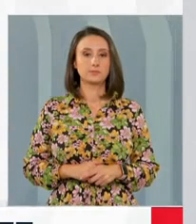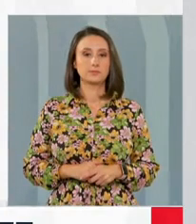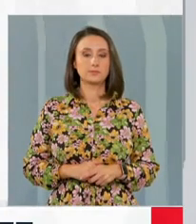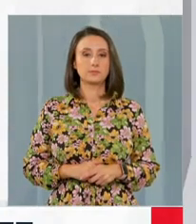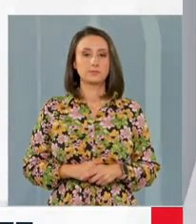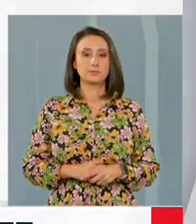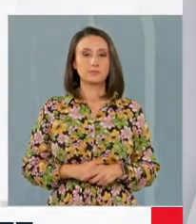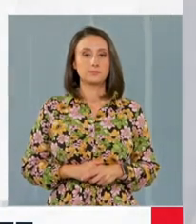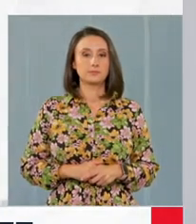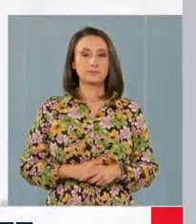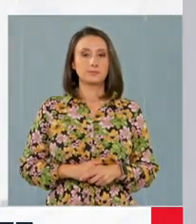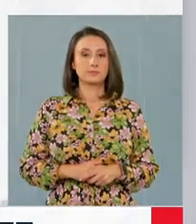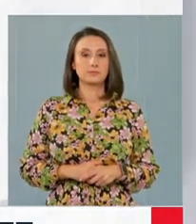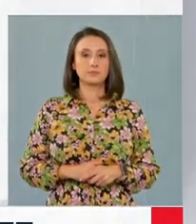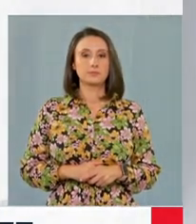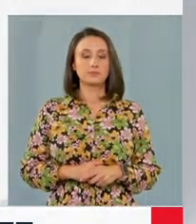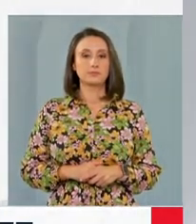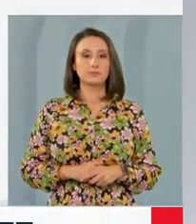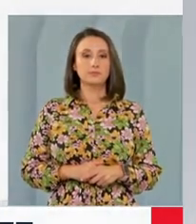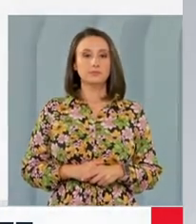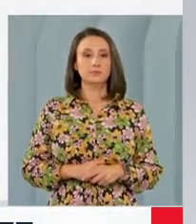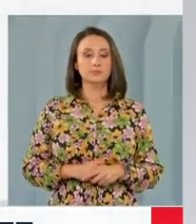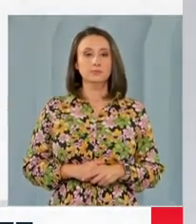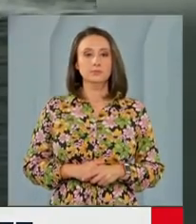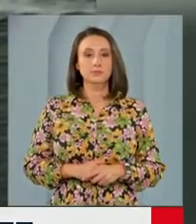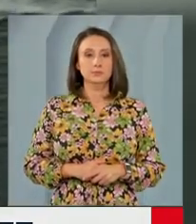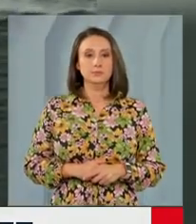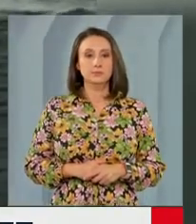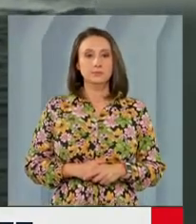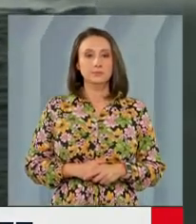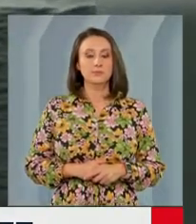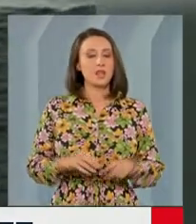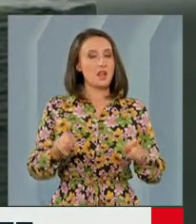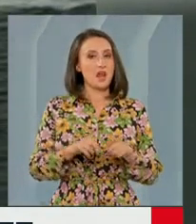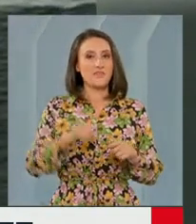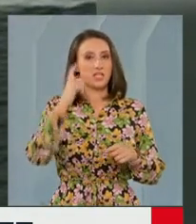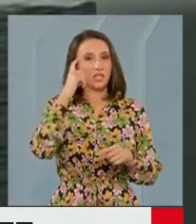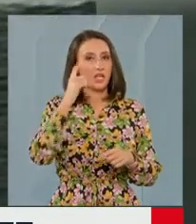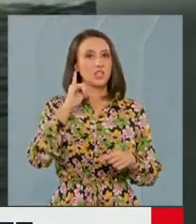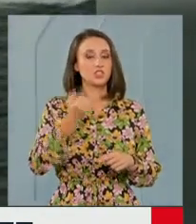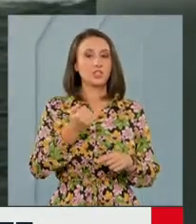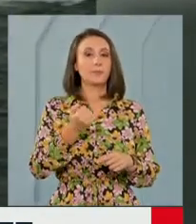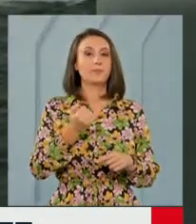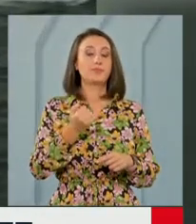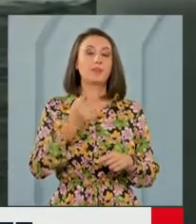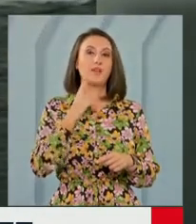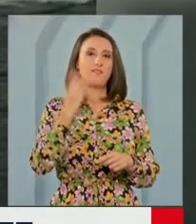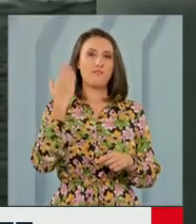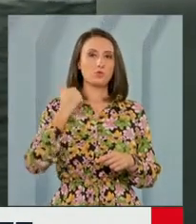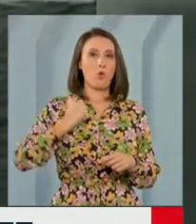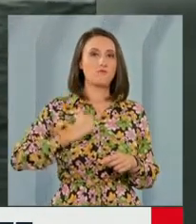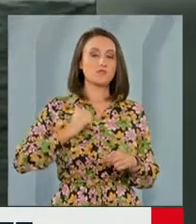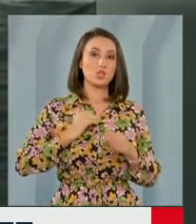simplu să fie prima salvă a altor lucruri care s-ar putea abate asupra Europei. De aceeași părere este și Andrea Kendall Taylor, fost